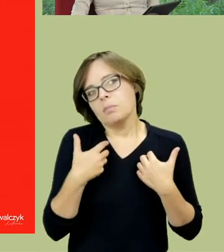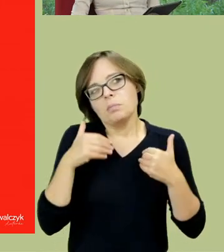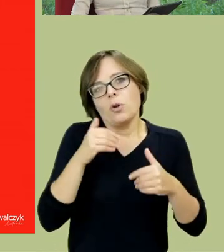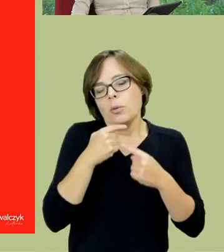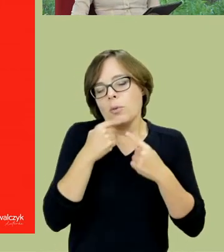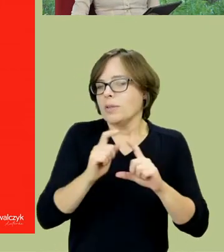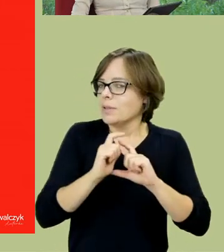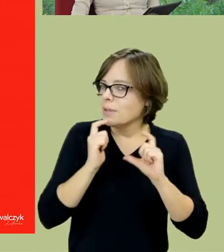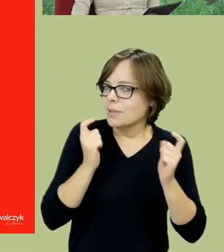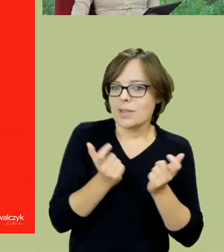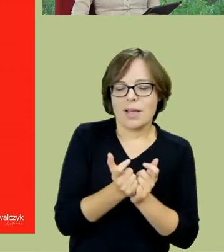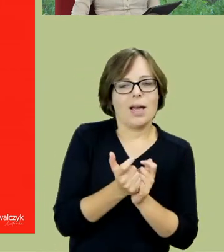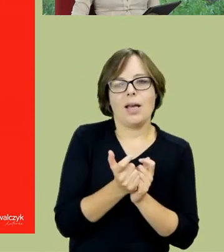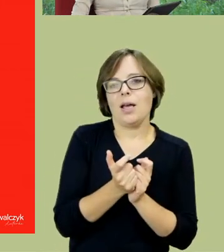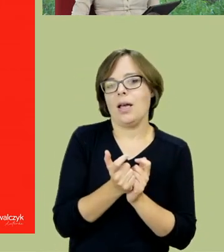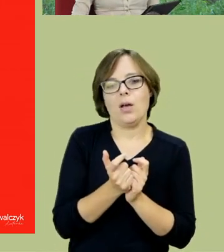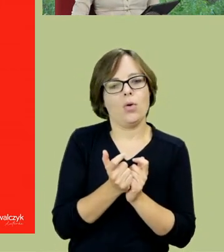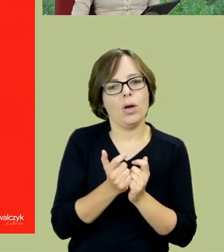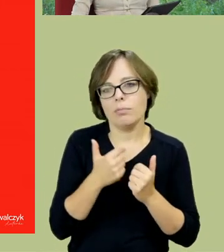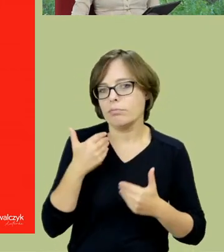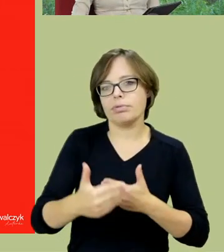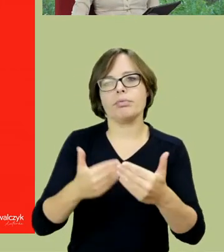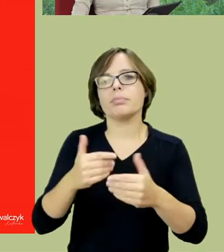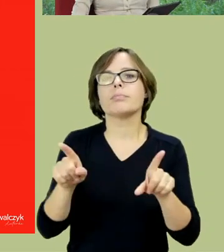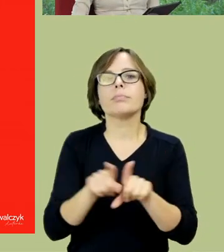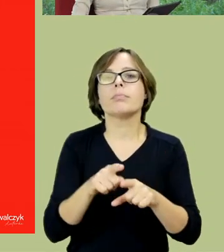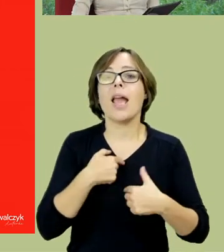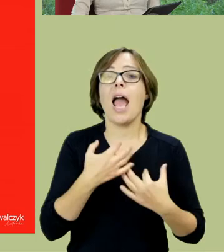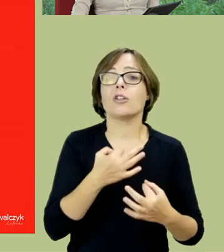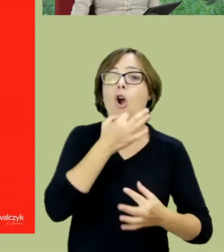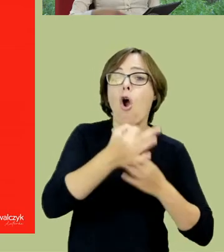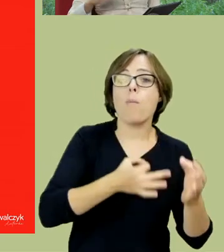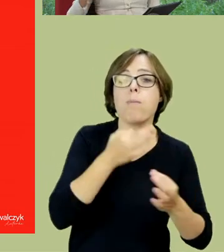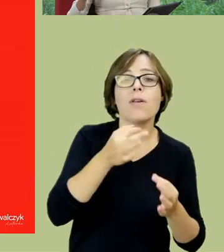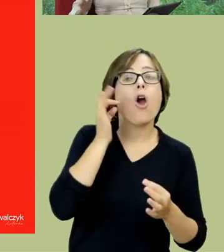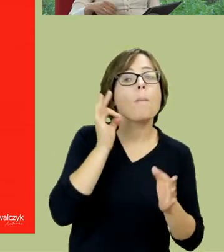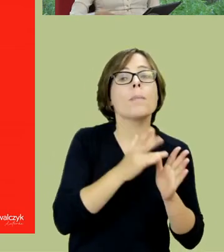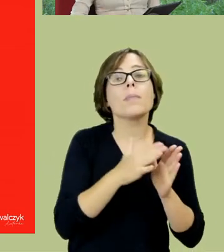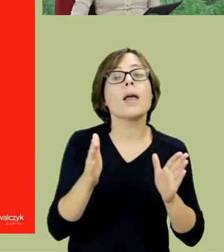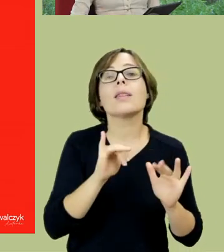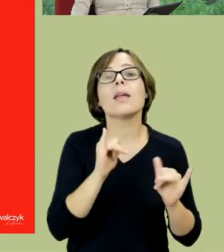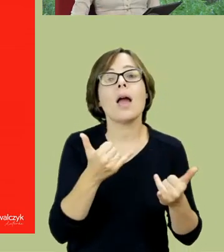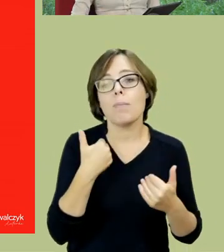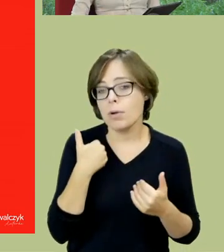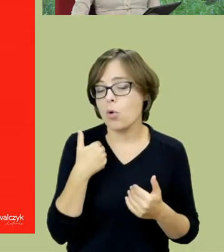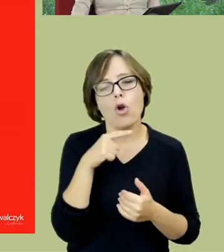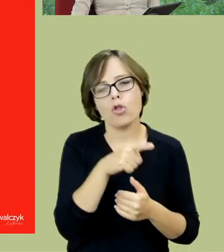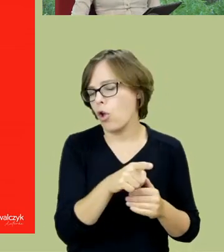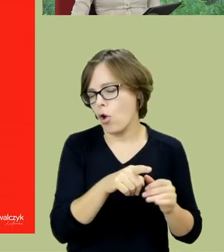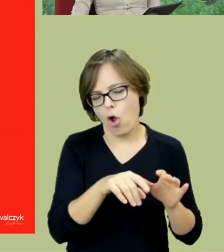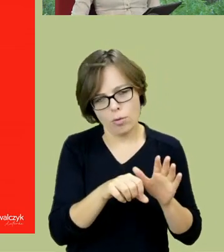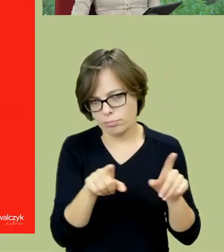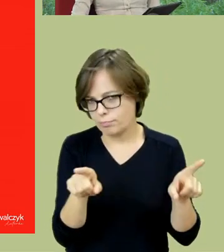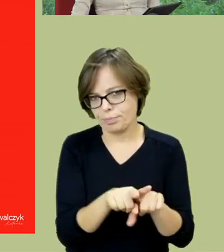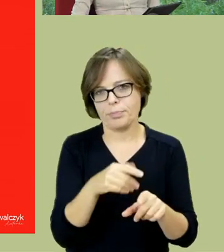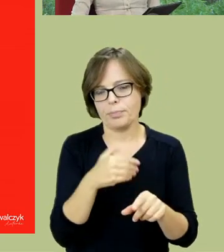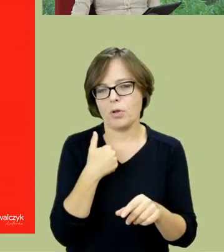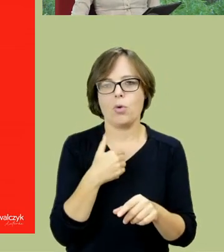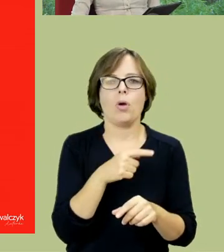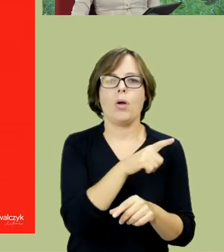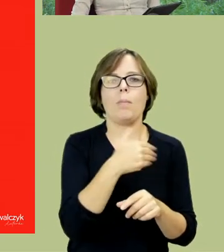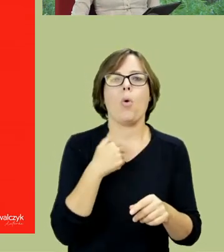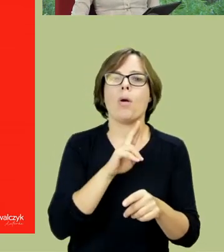drogę, którą miałam Państwu dzisiaj szansę tutaj w skrócie zaprezentować, począwszy od wstąpienia do pierwszej